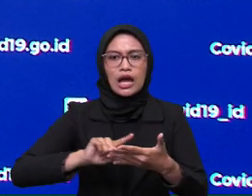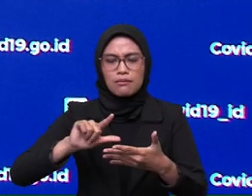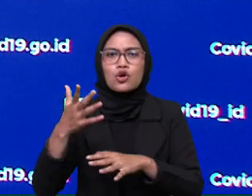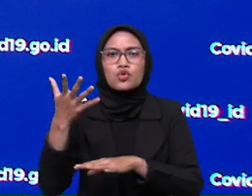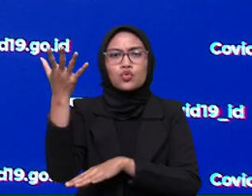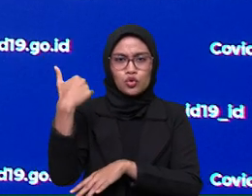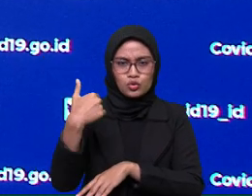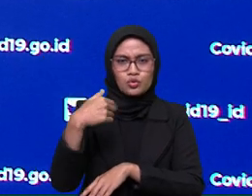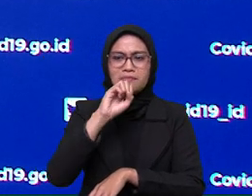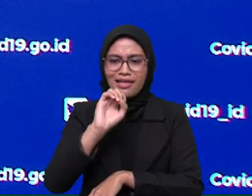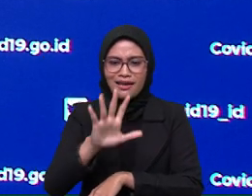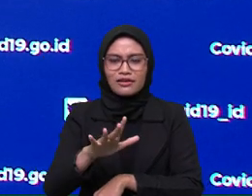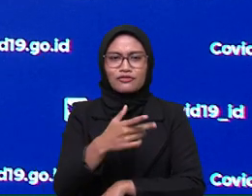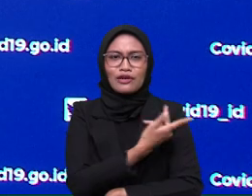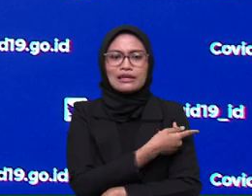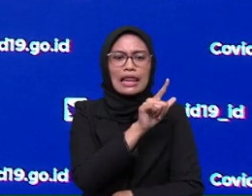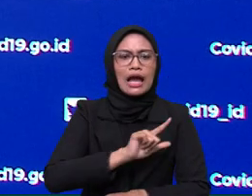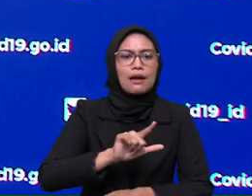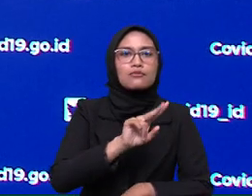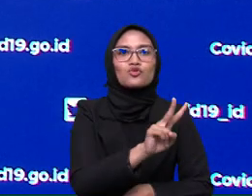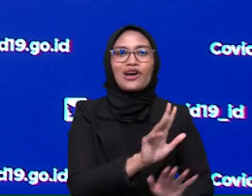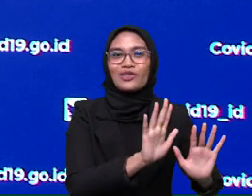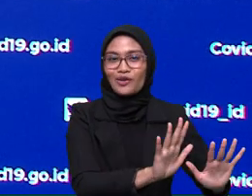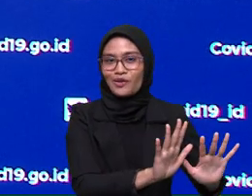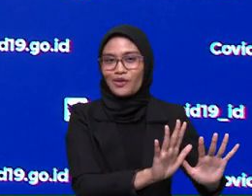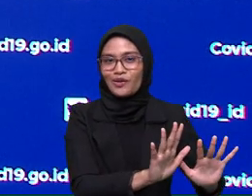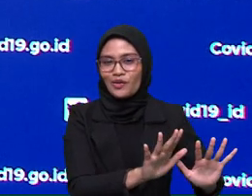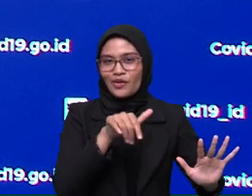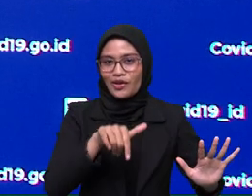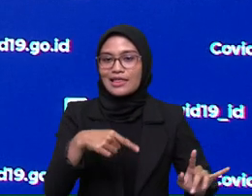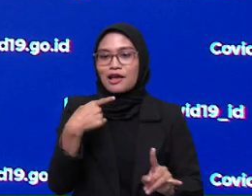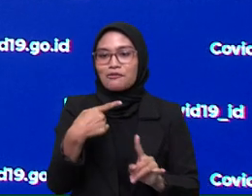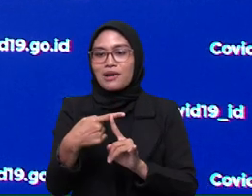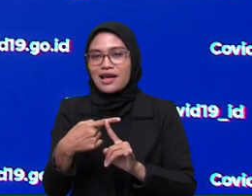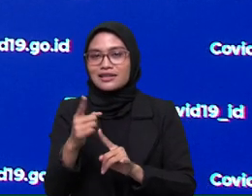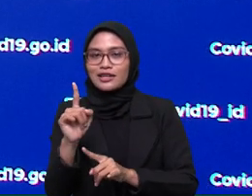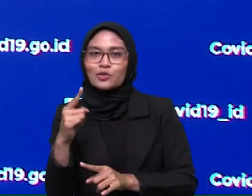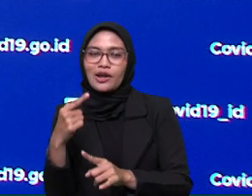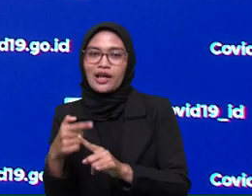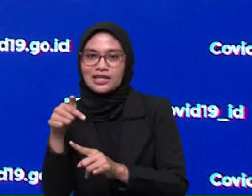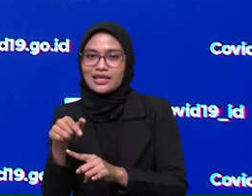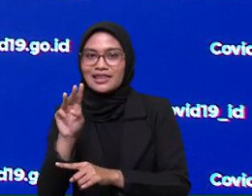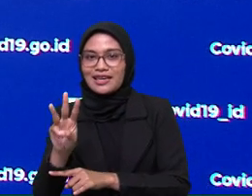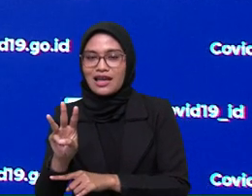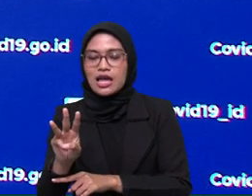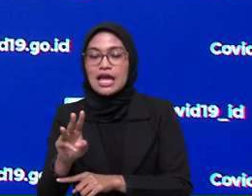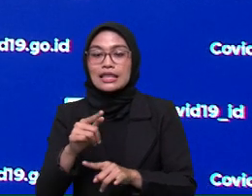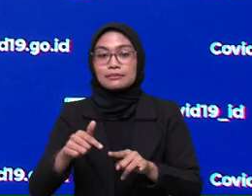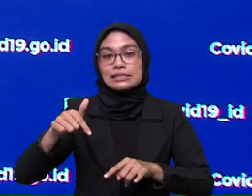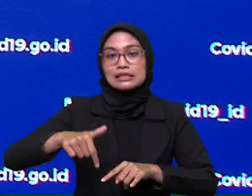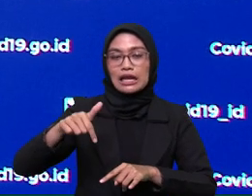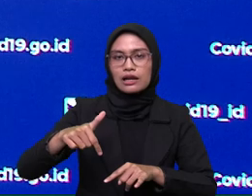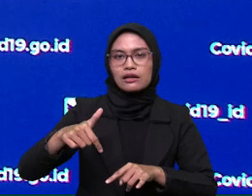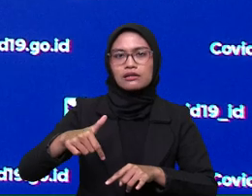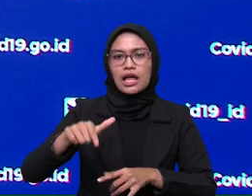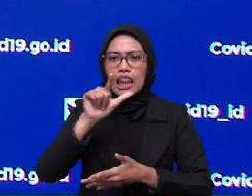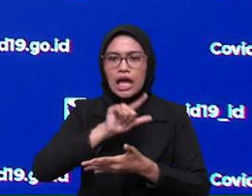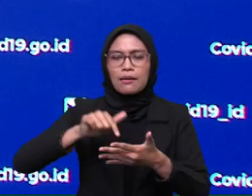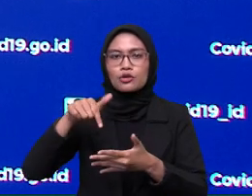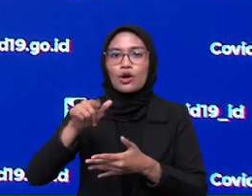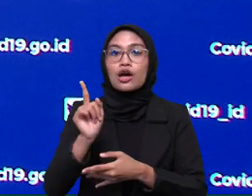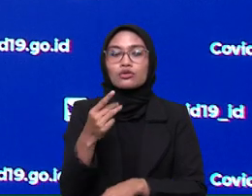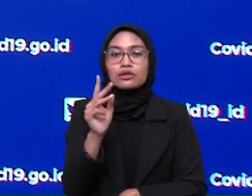dosis Hai terima kasih liputan6.com di masa transisi ini Pemerintah berharap himbauan seperti portal